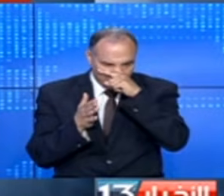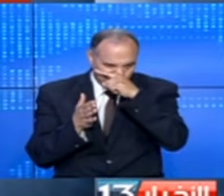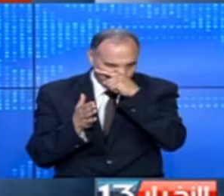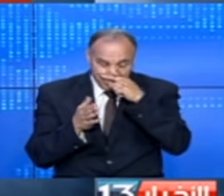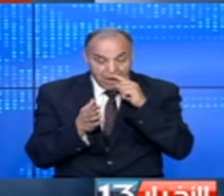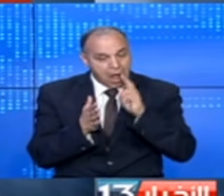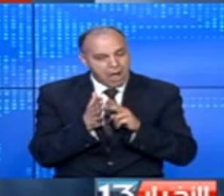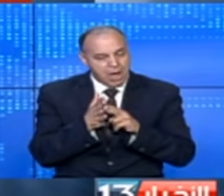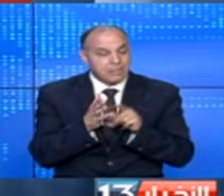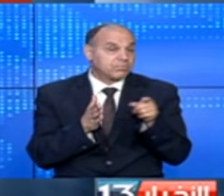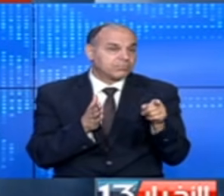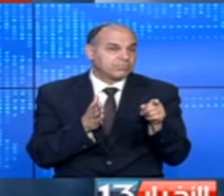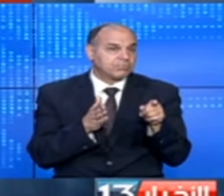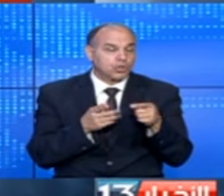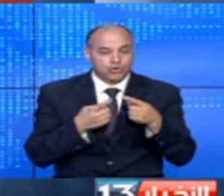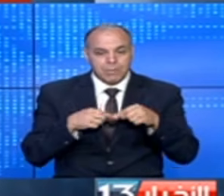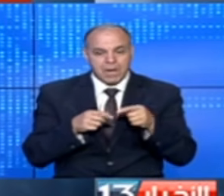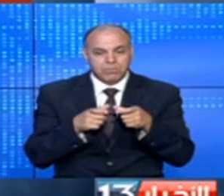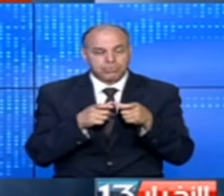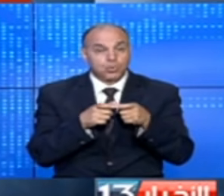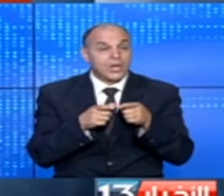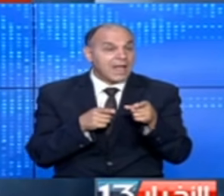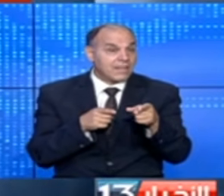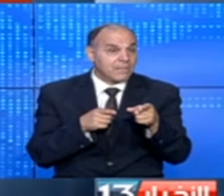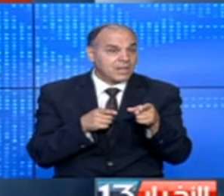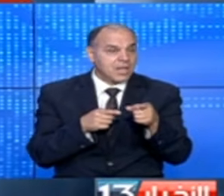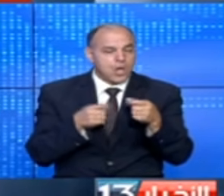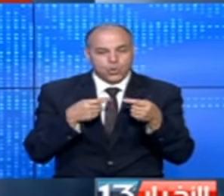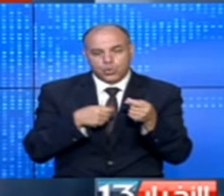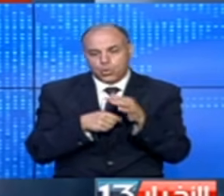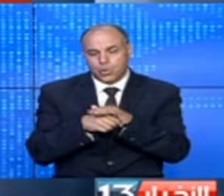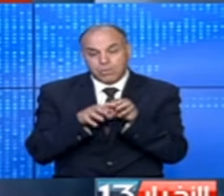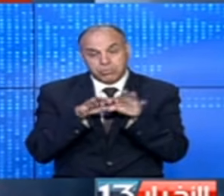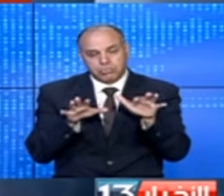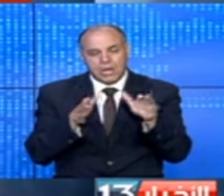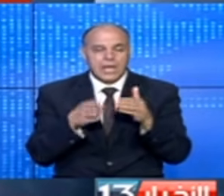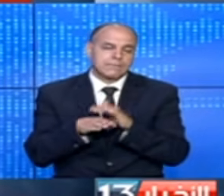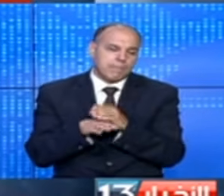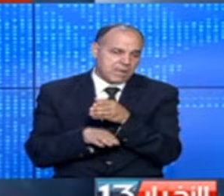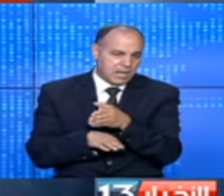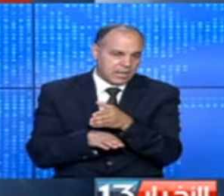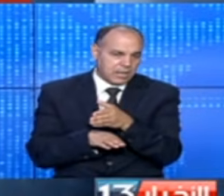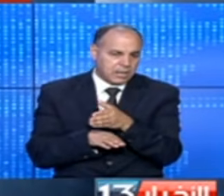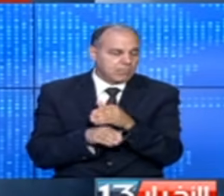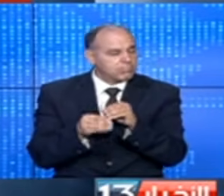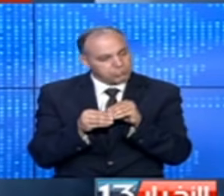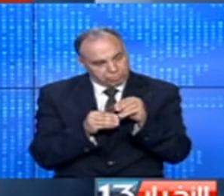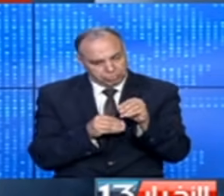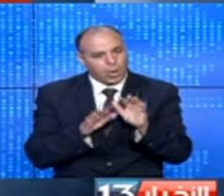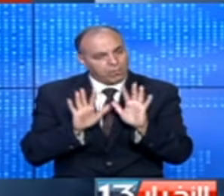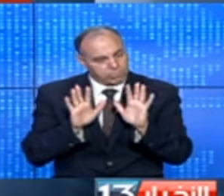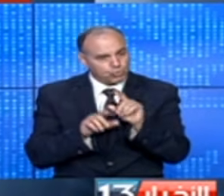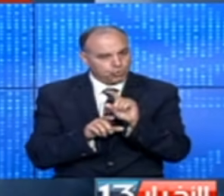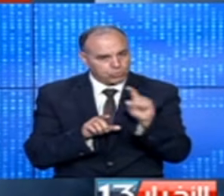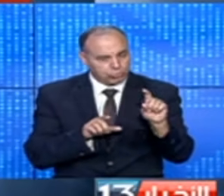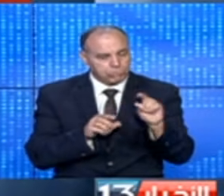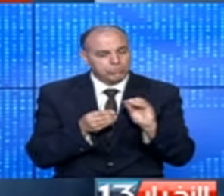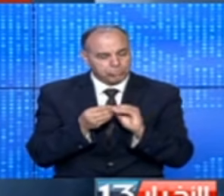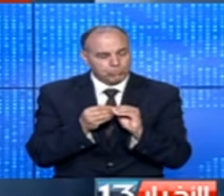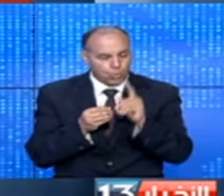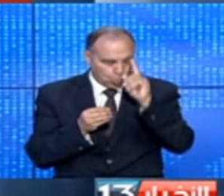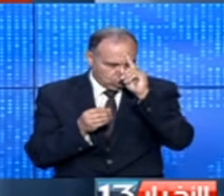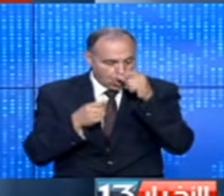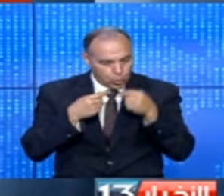إثر القرارات الصادرة عن اجتماع الهيئة الوطنية لمجابهة انتشار فيروس كورونا وتفاعلا مع جملة التوجهات